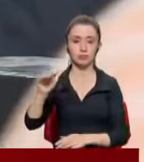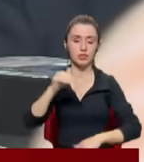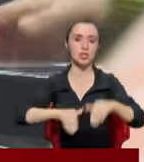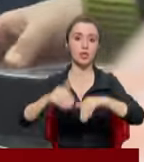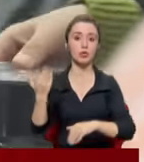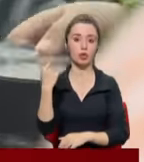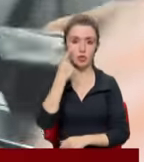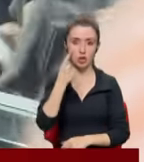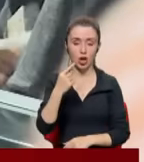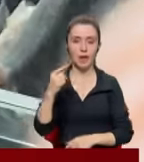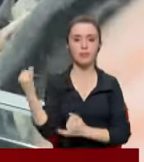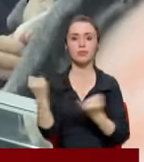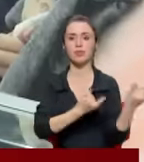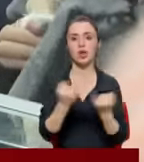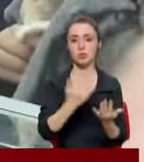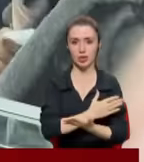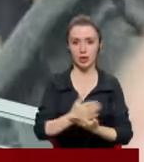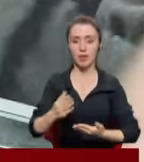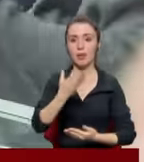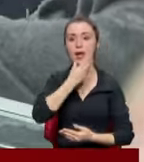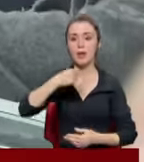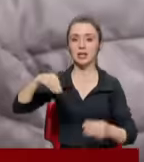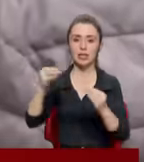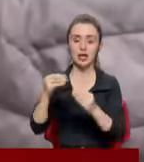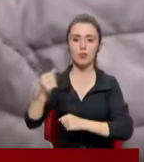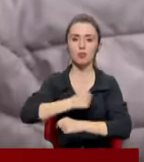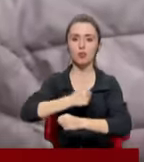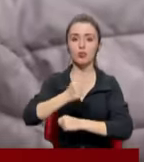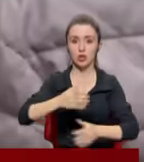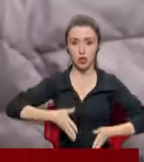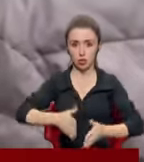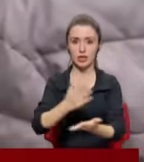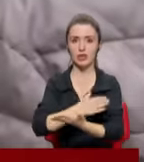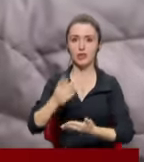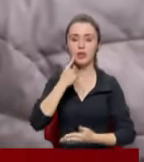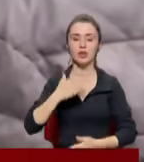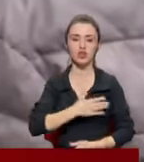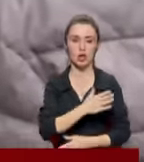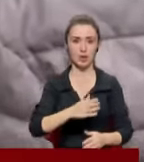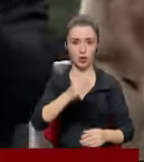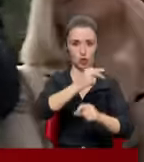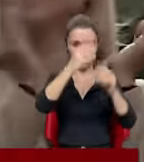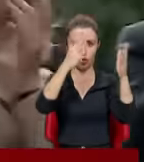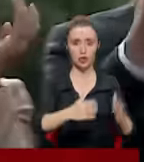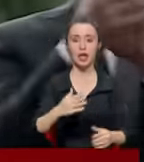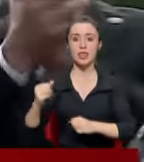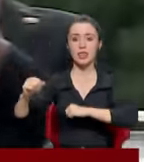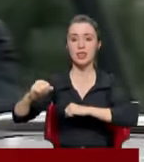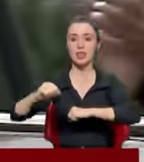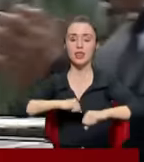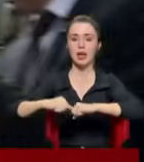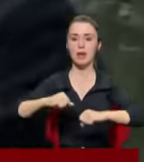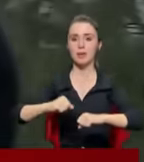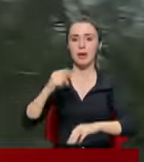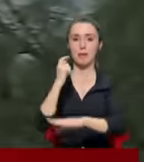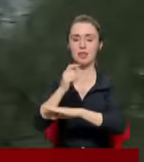öncesine dair tartışması İsa sıcak emekliye zam mücadelesi sokakta sürecek diyen CHP lideri tepkisini Manisa'da miting